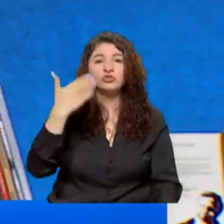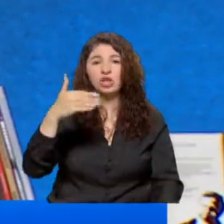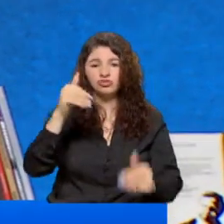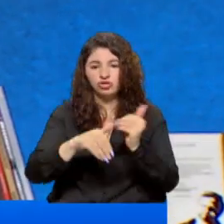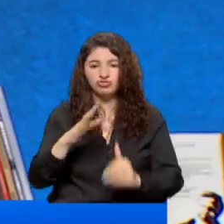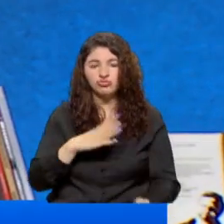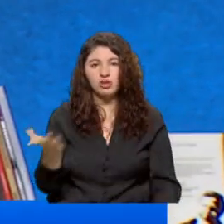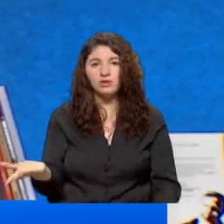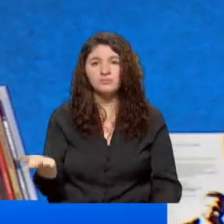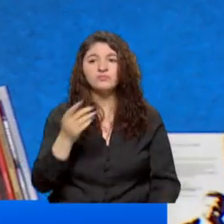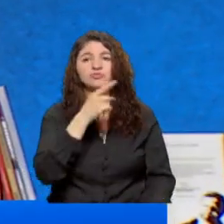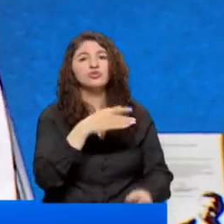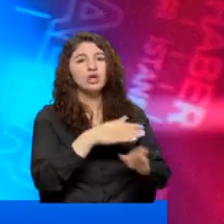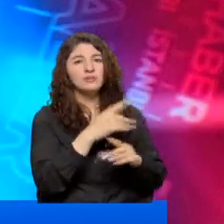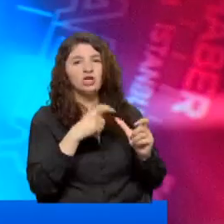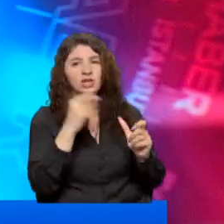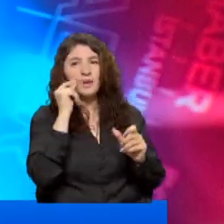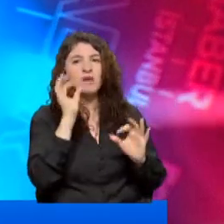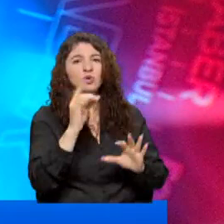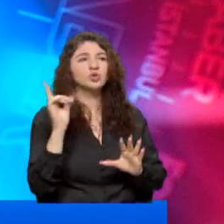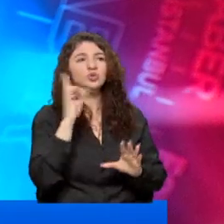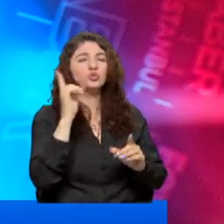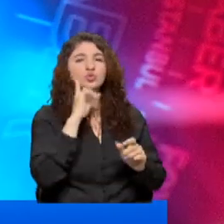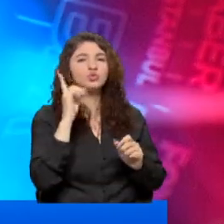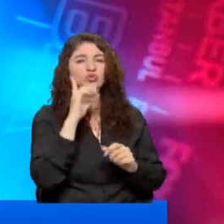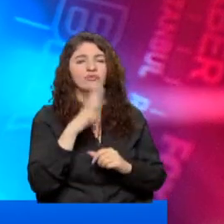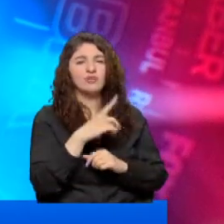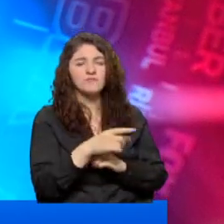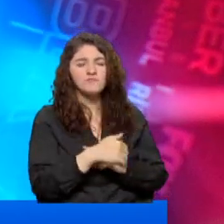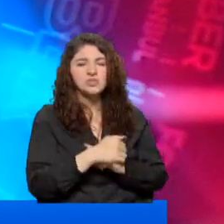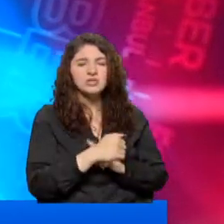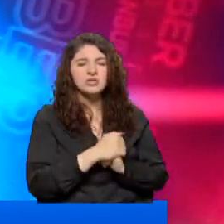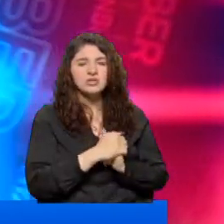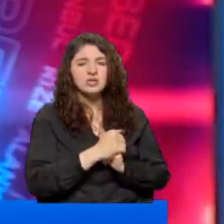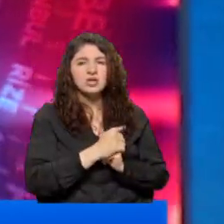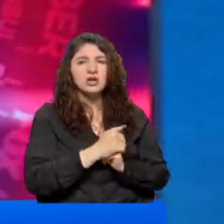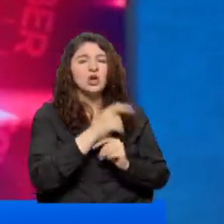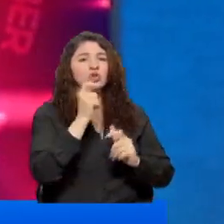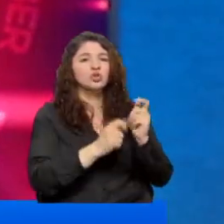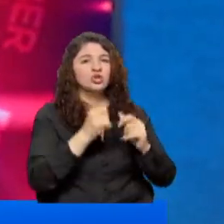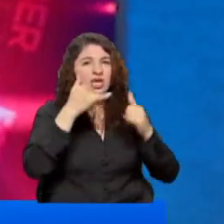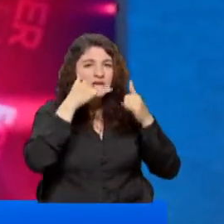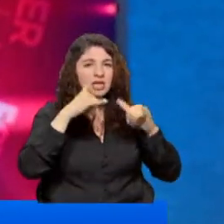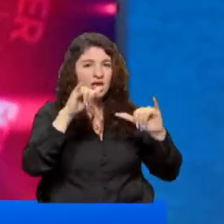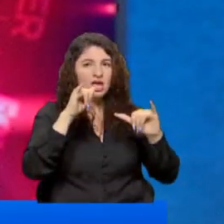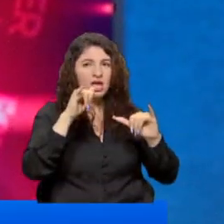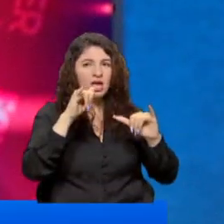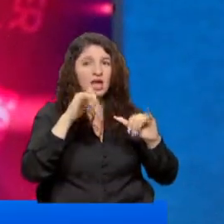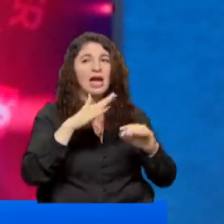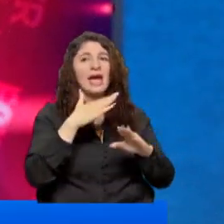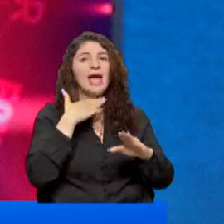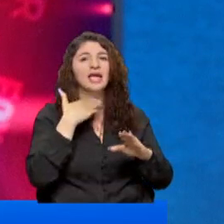sene sonra seçim var Şu doğru mu Sencer ve hep onu duyuyoruz bu süt inekleri